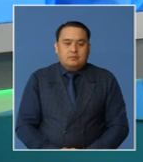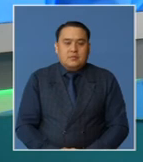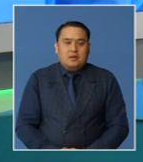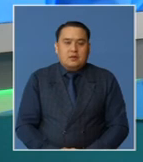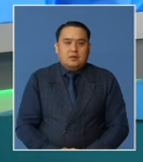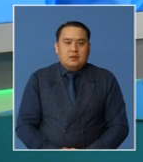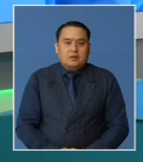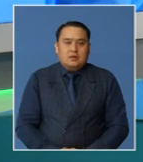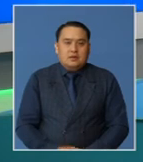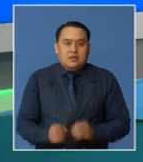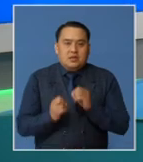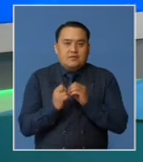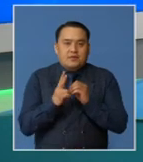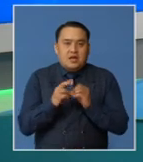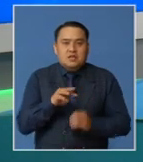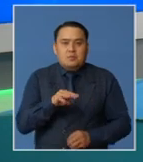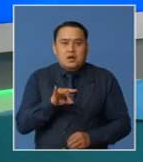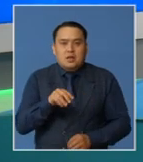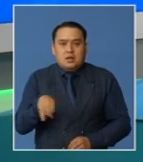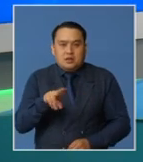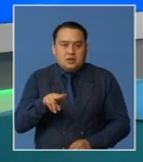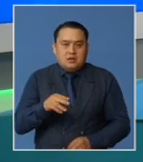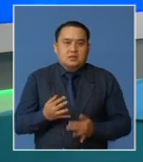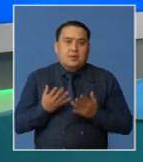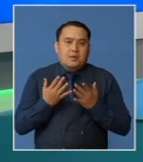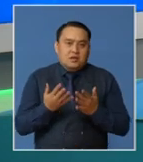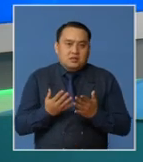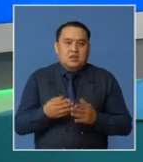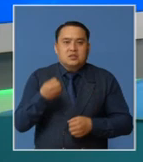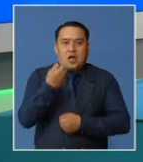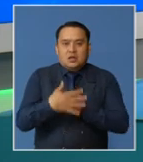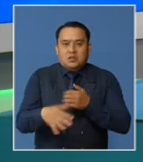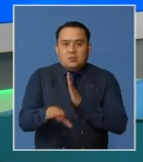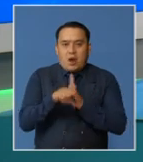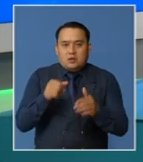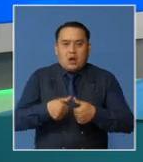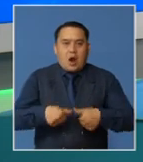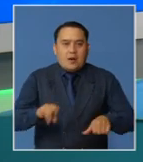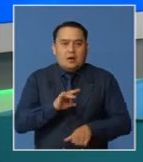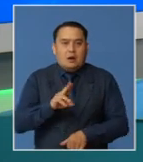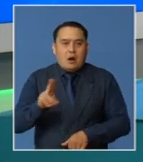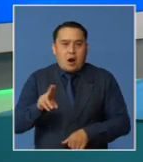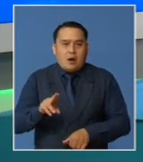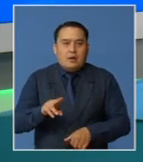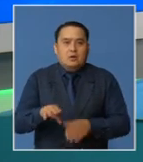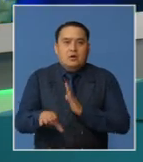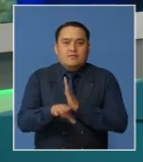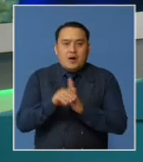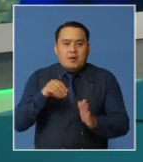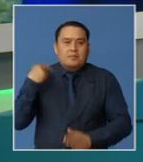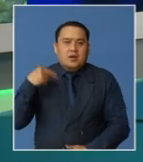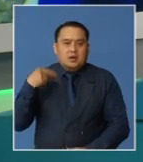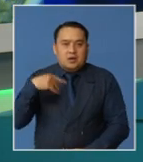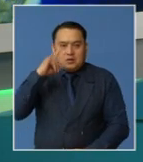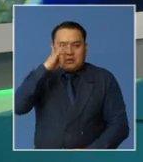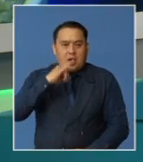К новостям республики. 12 миллиардов тенге запросила Центральная избирательная комиссия Республики Казахстан на проведение досрочных выборов президента